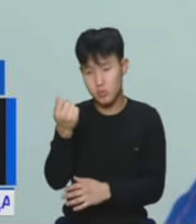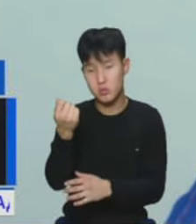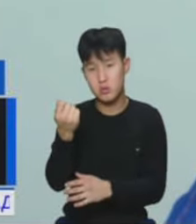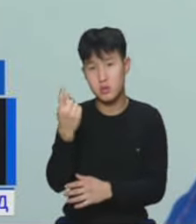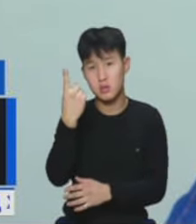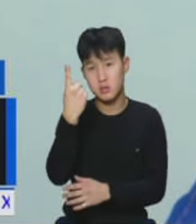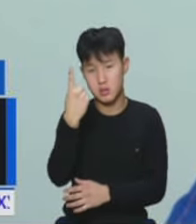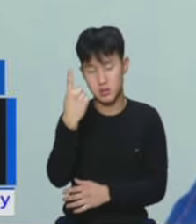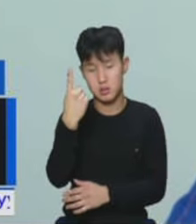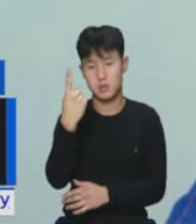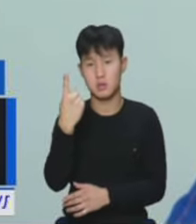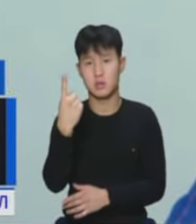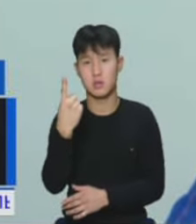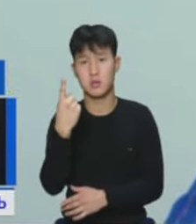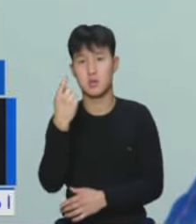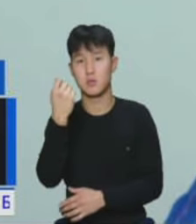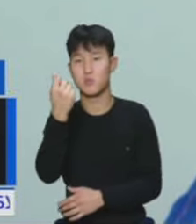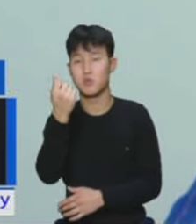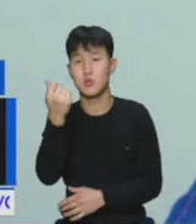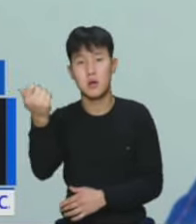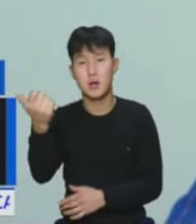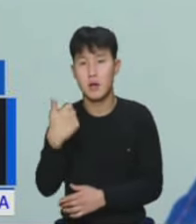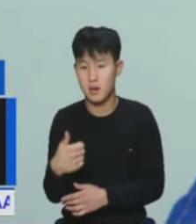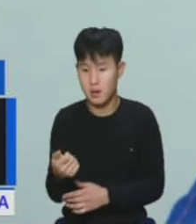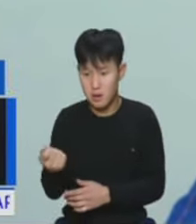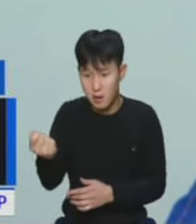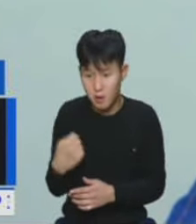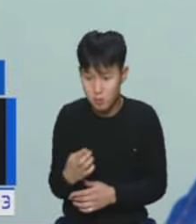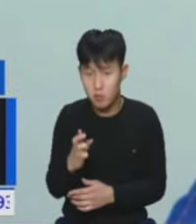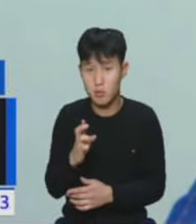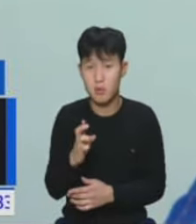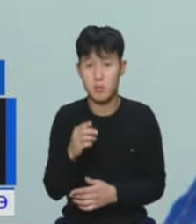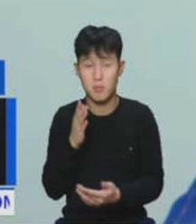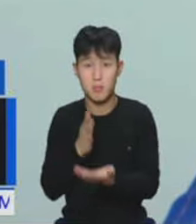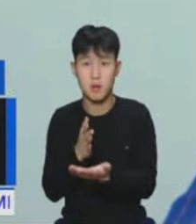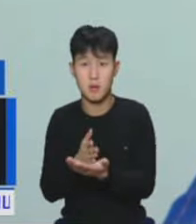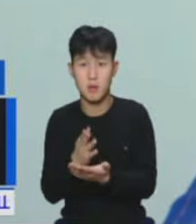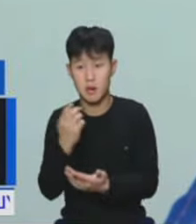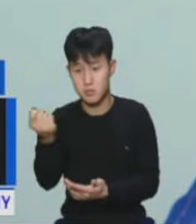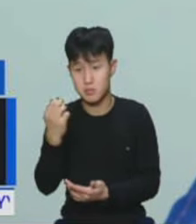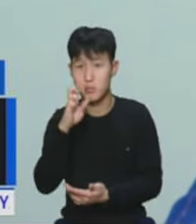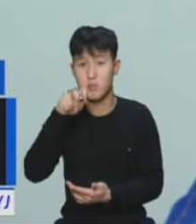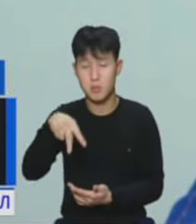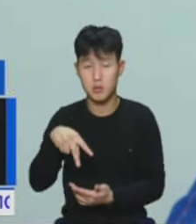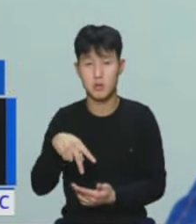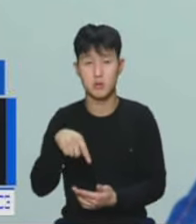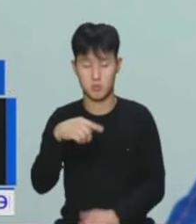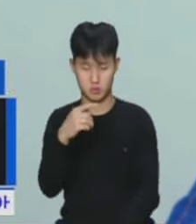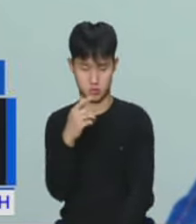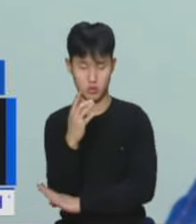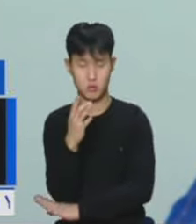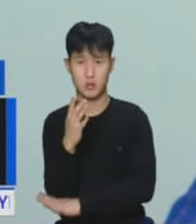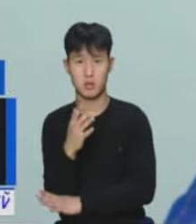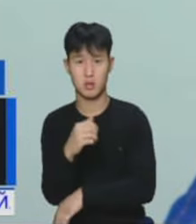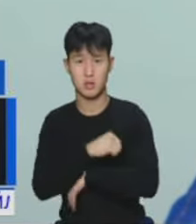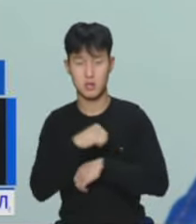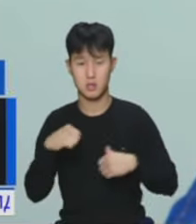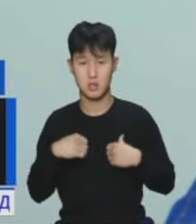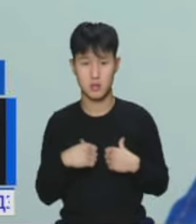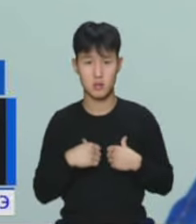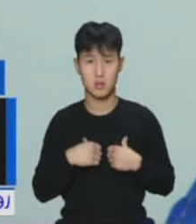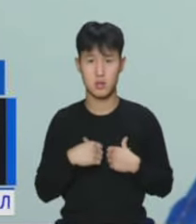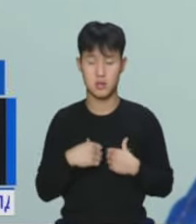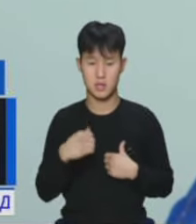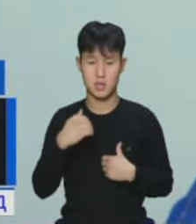нэг төгрөг би автсан байгаагийн одоо автсан бол би өнөөдөр одоо арт төмний өмнө ичих